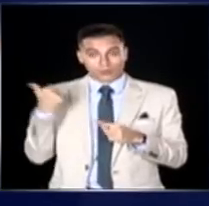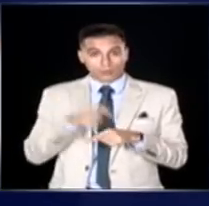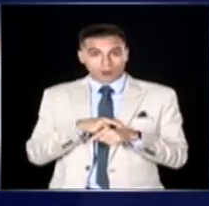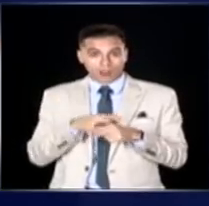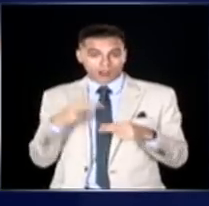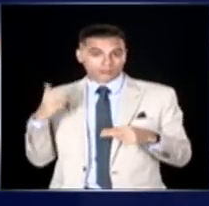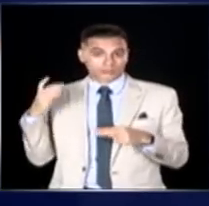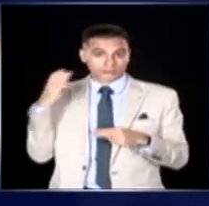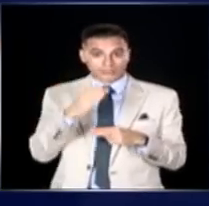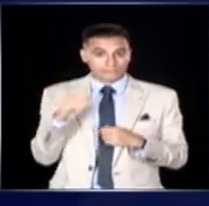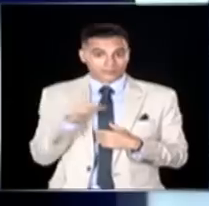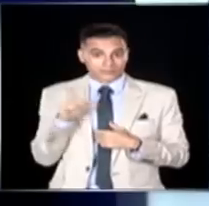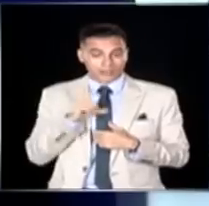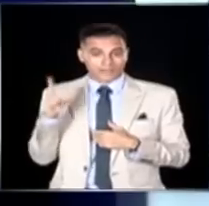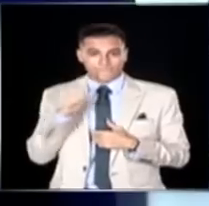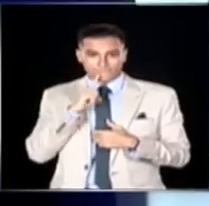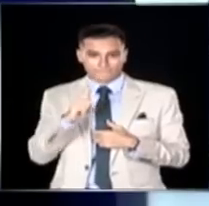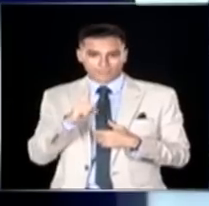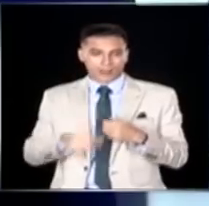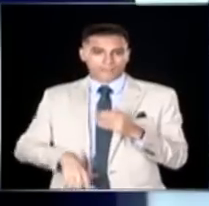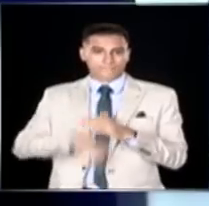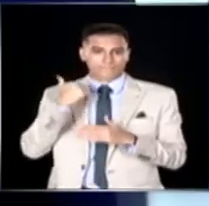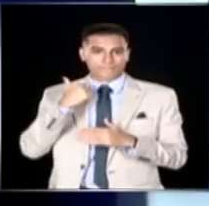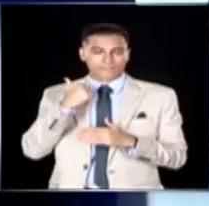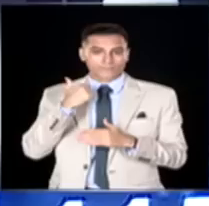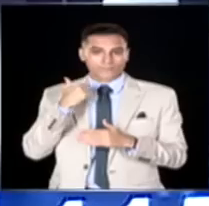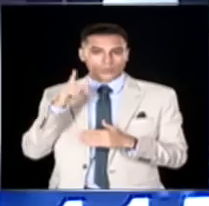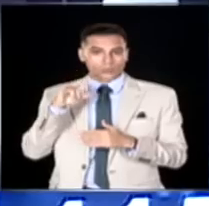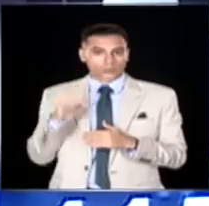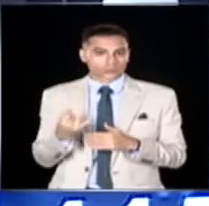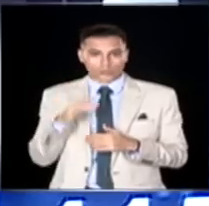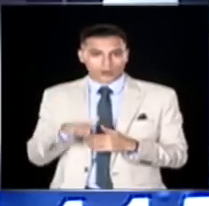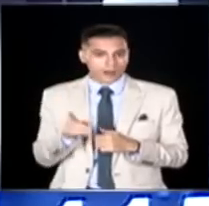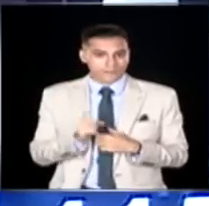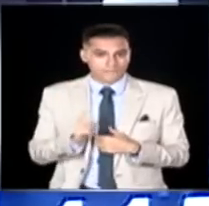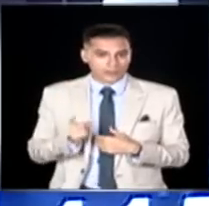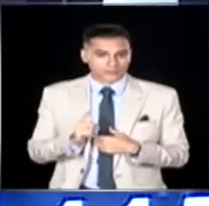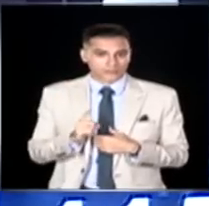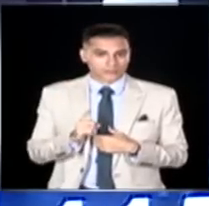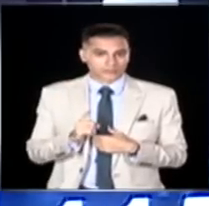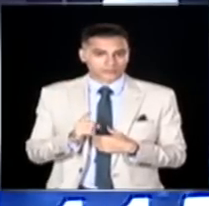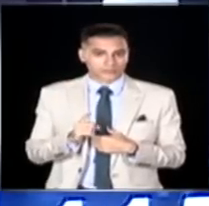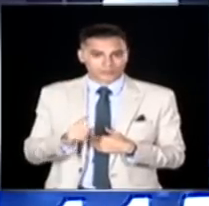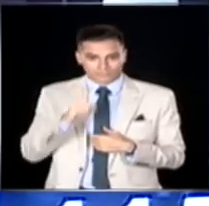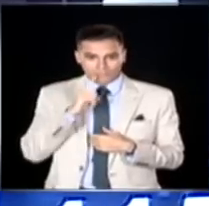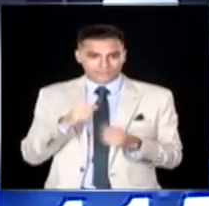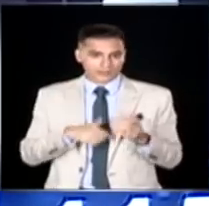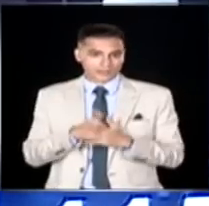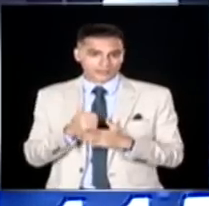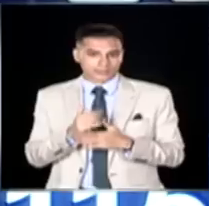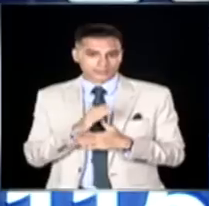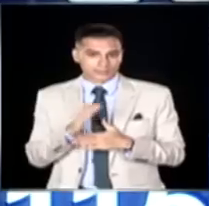والإجابة صح في مدرسة الشيماء وما خدوش الجوكر المباراة اتحسمت.